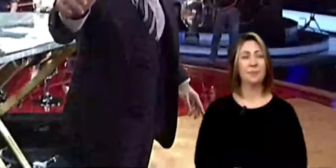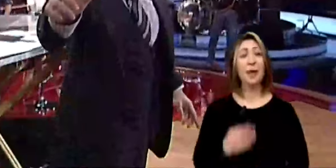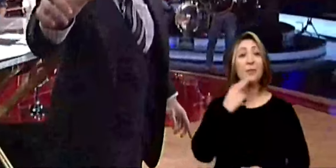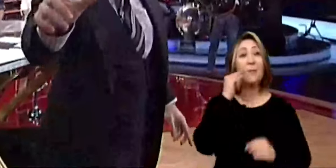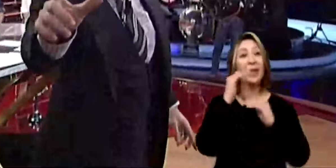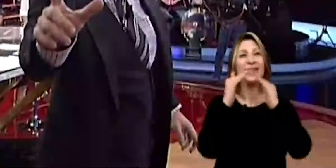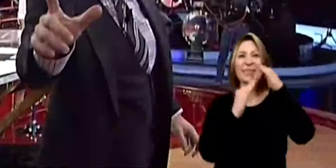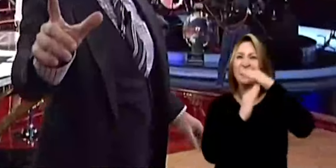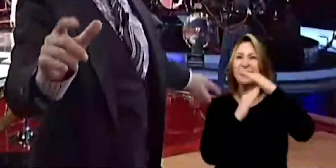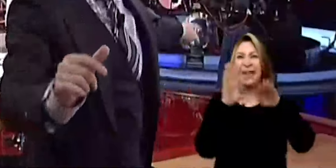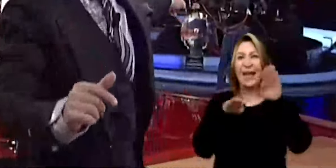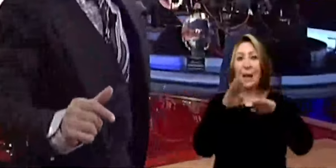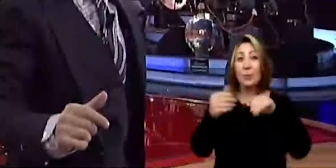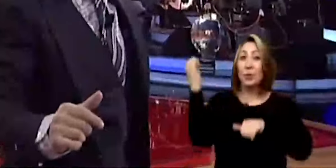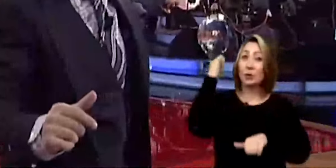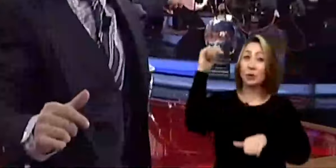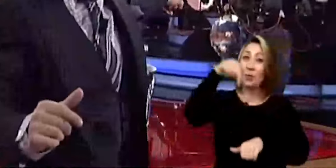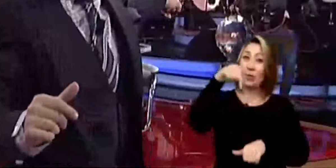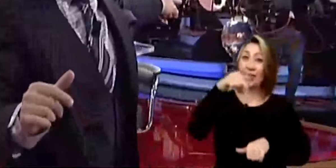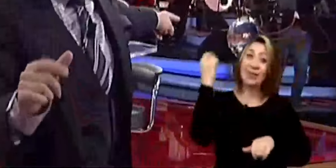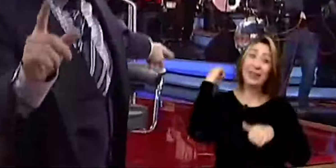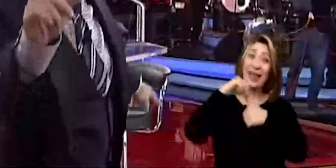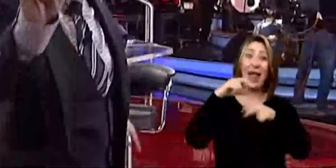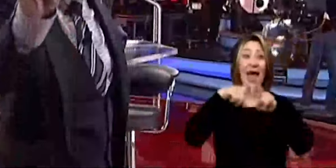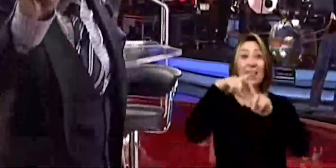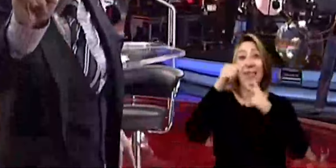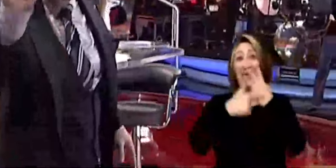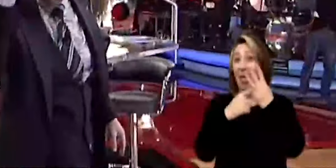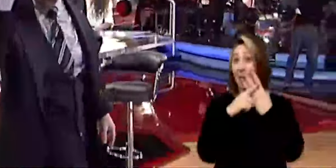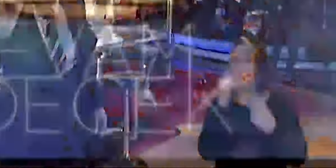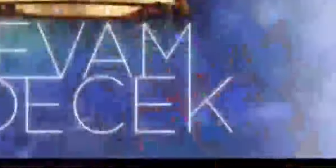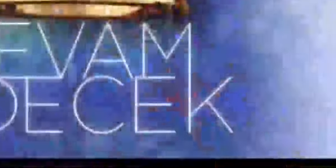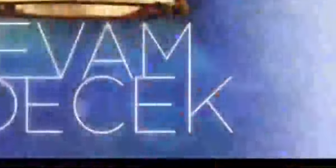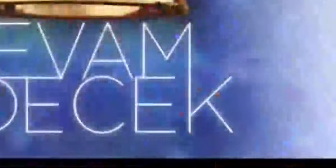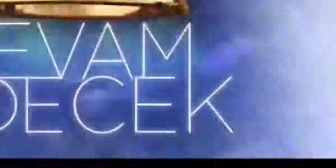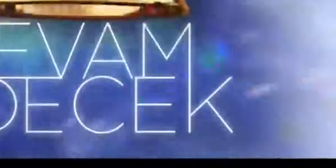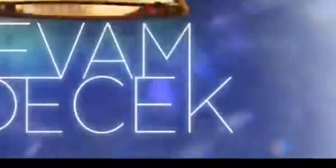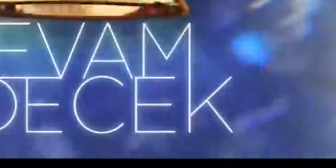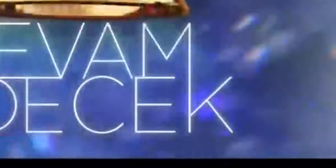Hanımlar beyler, kısa reklam arası, dönüşte tekrar Atiye ile döneceğiz. Unutmayın.